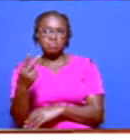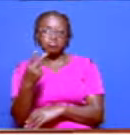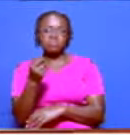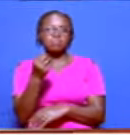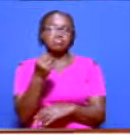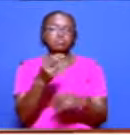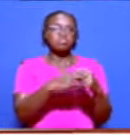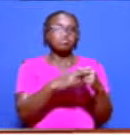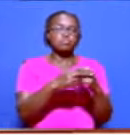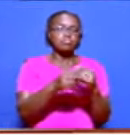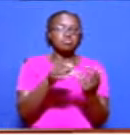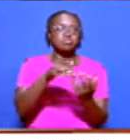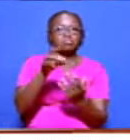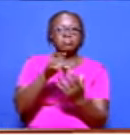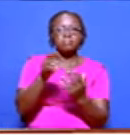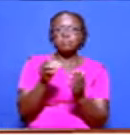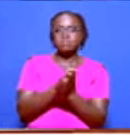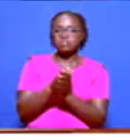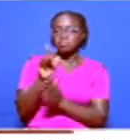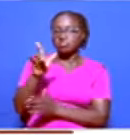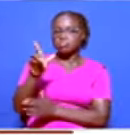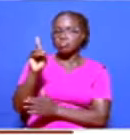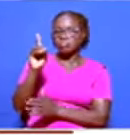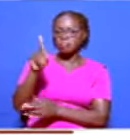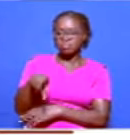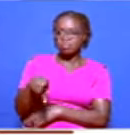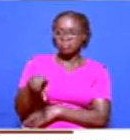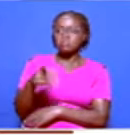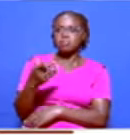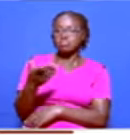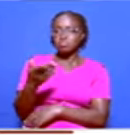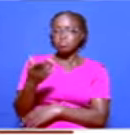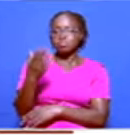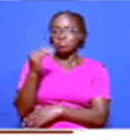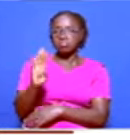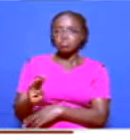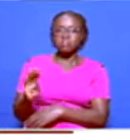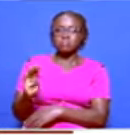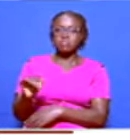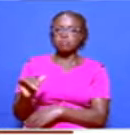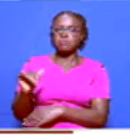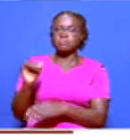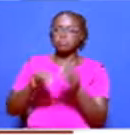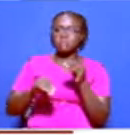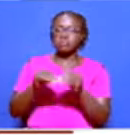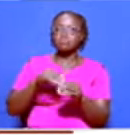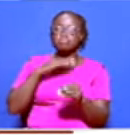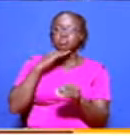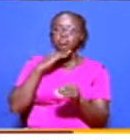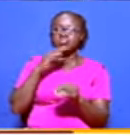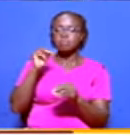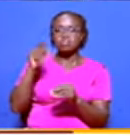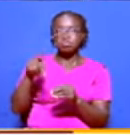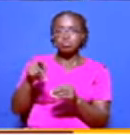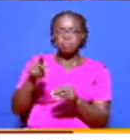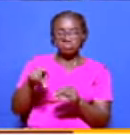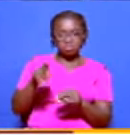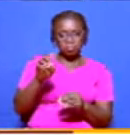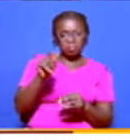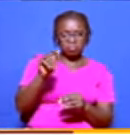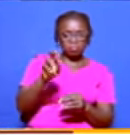kwa tikiti ya chama cha LDP kwenye uchaguzi mdogo kufuatia kifo cha aliyekuwa mbunge Peter Owidi.